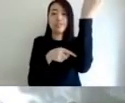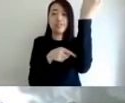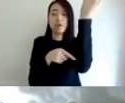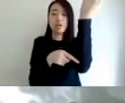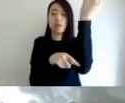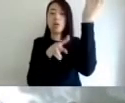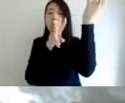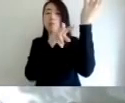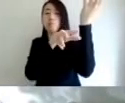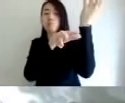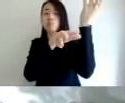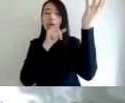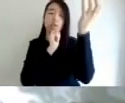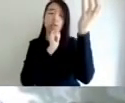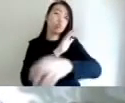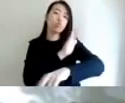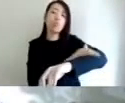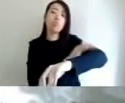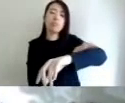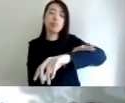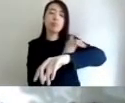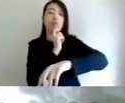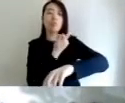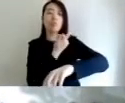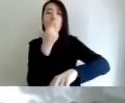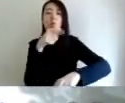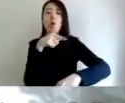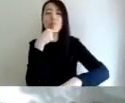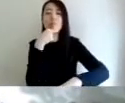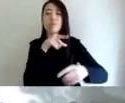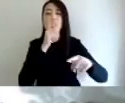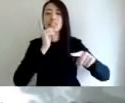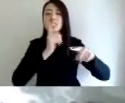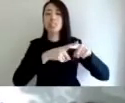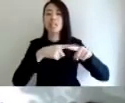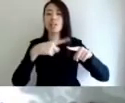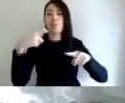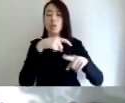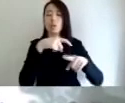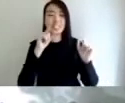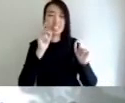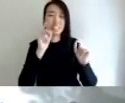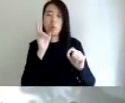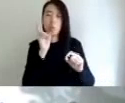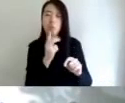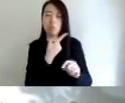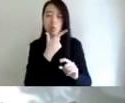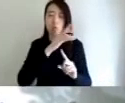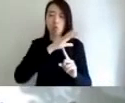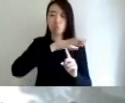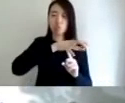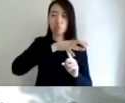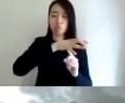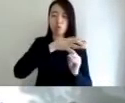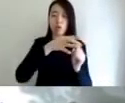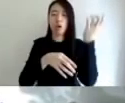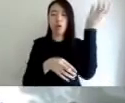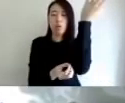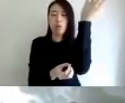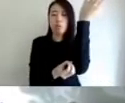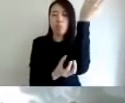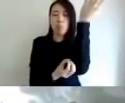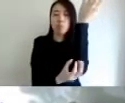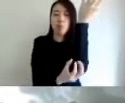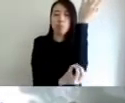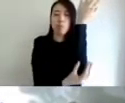左手邊嘅好多真菌啊，即係好似好多菇咁樣。原來咧，我哋見到呢啲菇咧